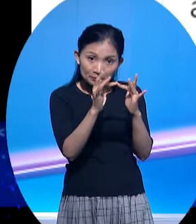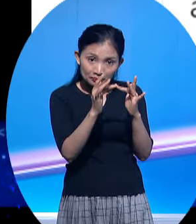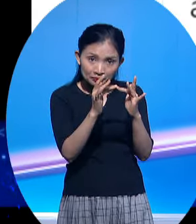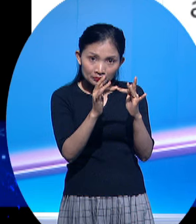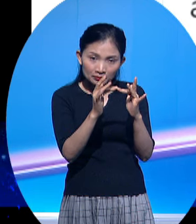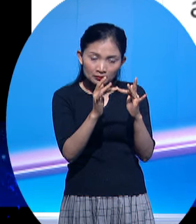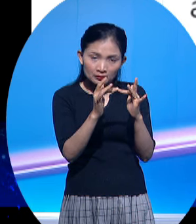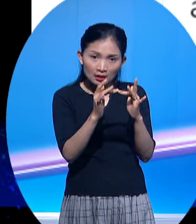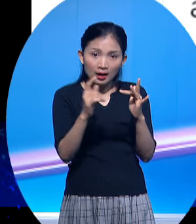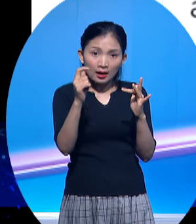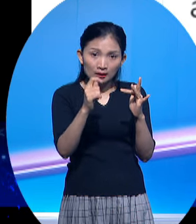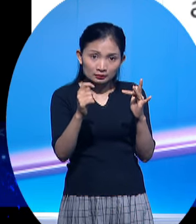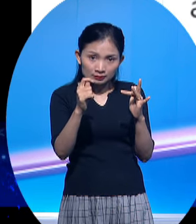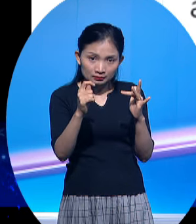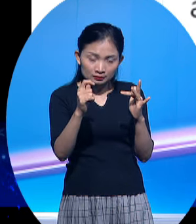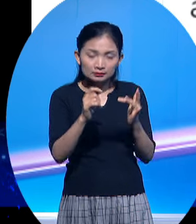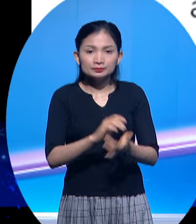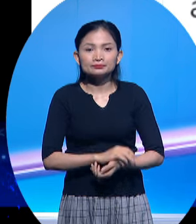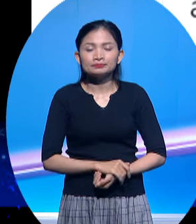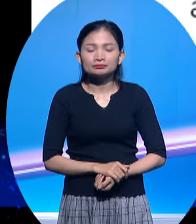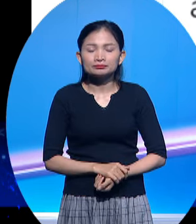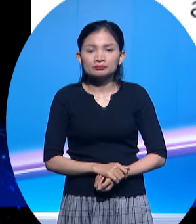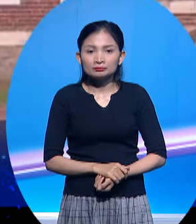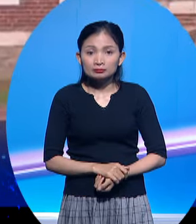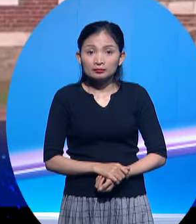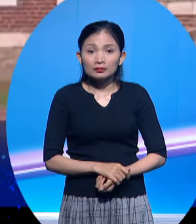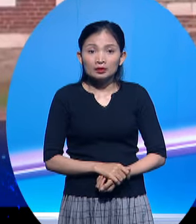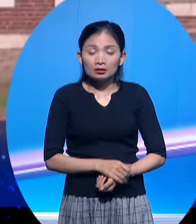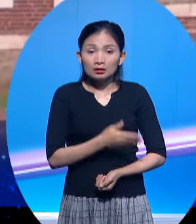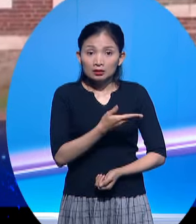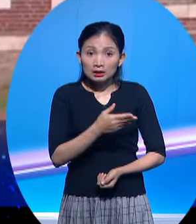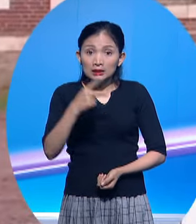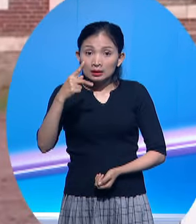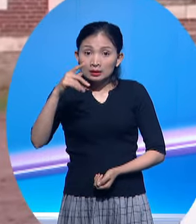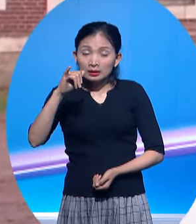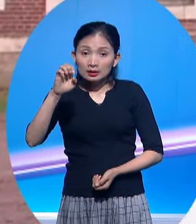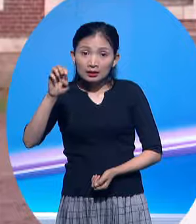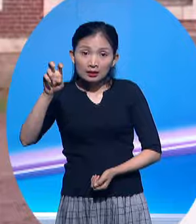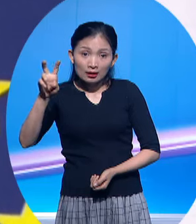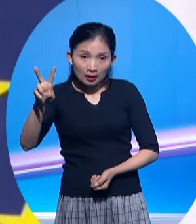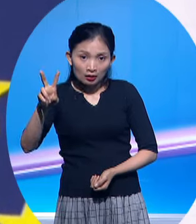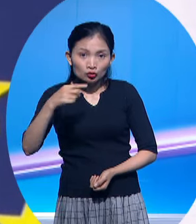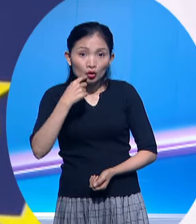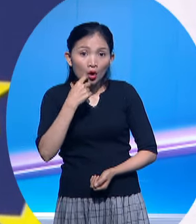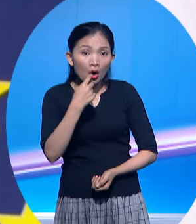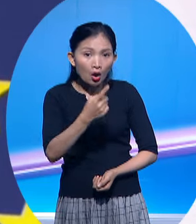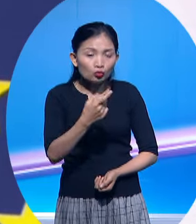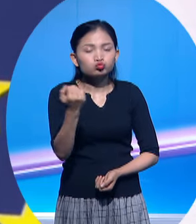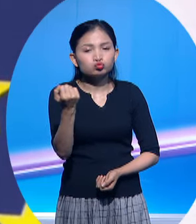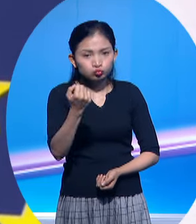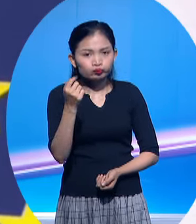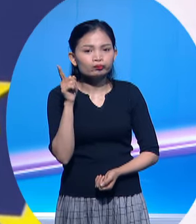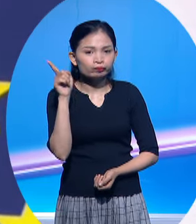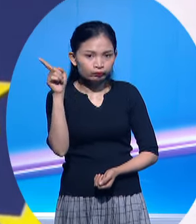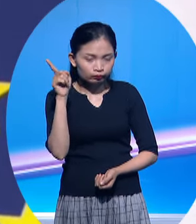gabri anan cho biết quyết định này được đưa ra sau khi tổ chức tự xư nhà nước hộ giáo IS thừa nhận thực hiện vụ tấn công ở Nga Bên cạnh đó là những mối đe